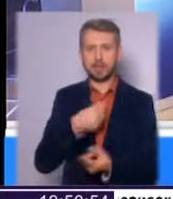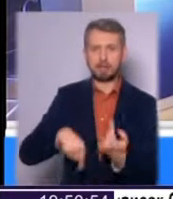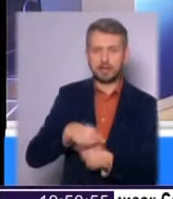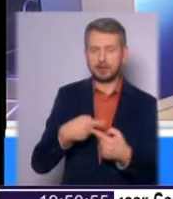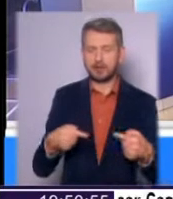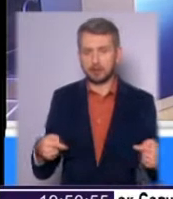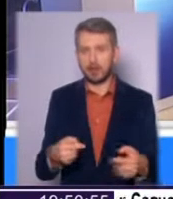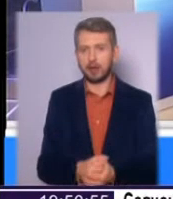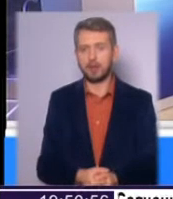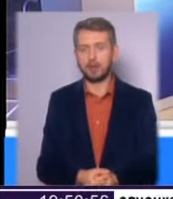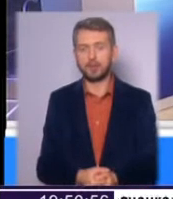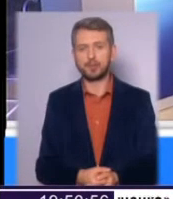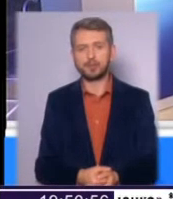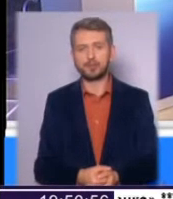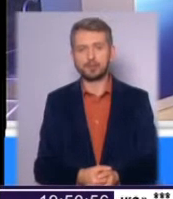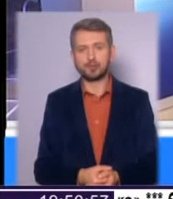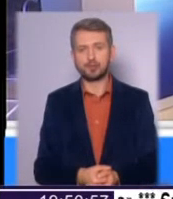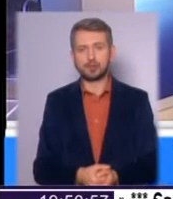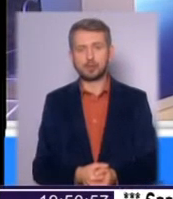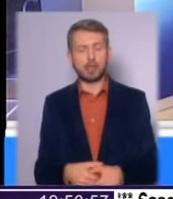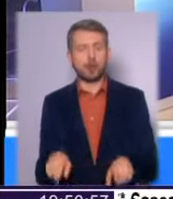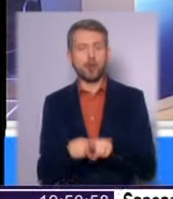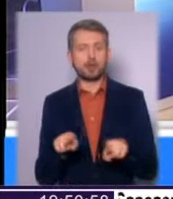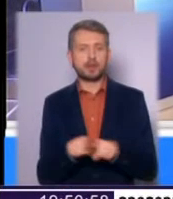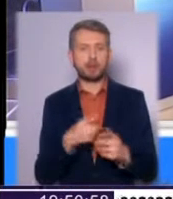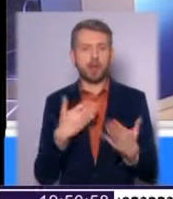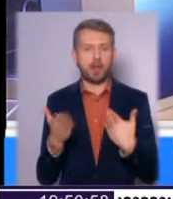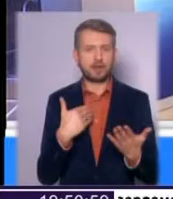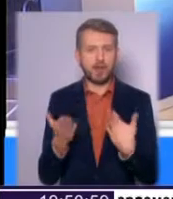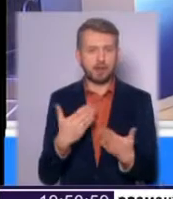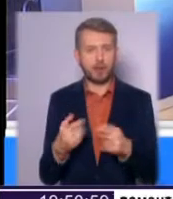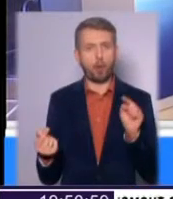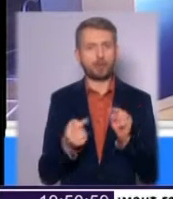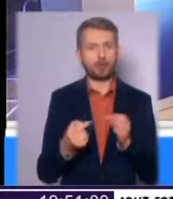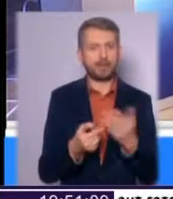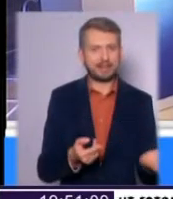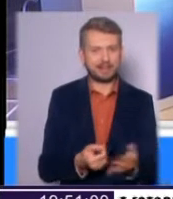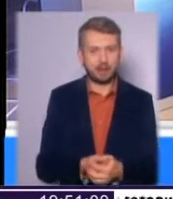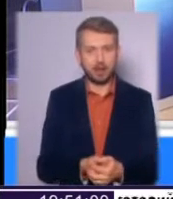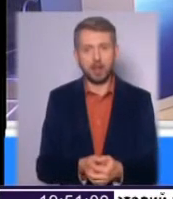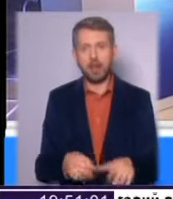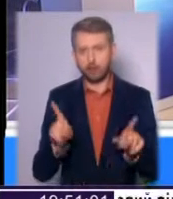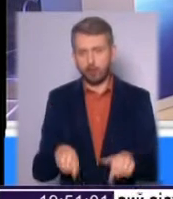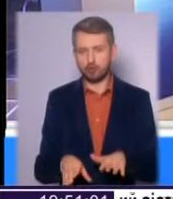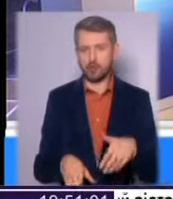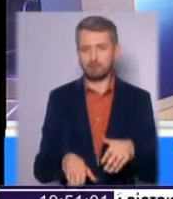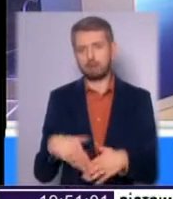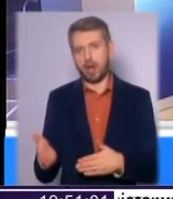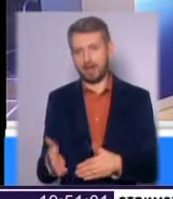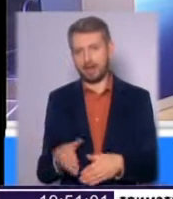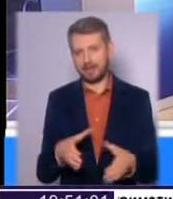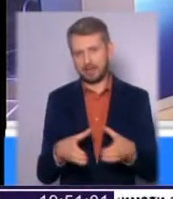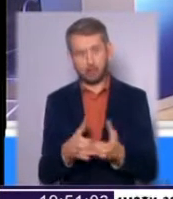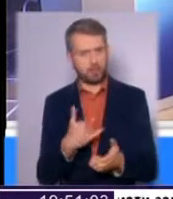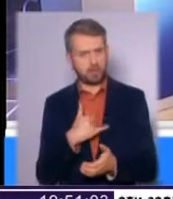бизнеса. Да, то же самое касается той же и оппозиции. То есть тоже правые силы. У меня вот